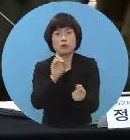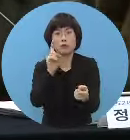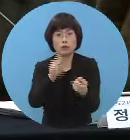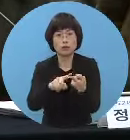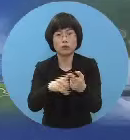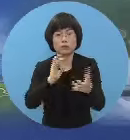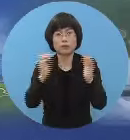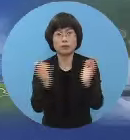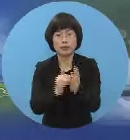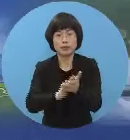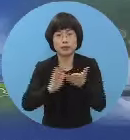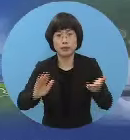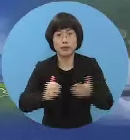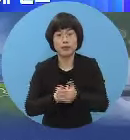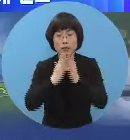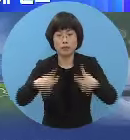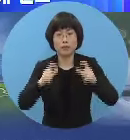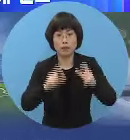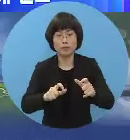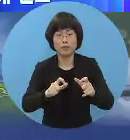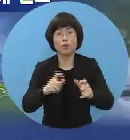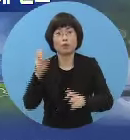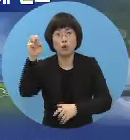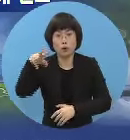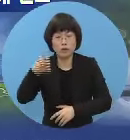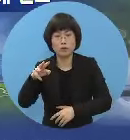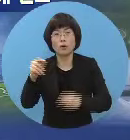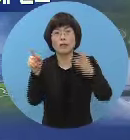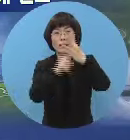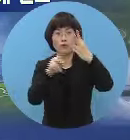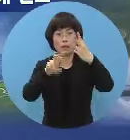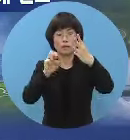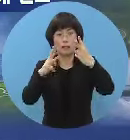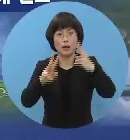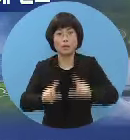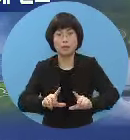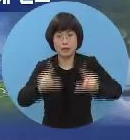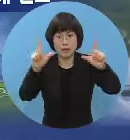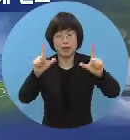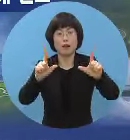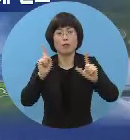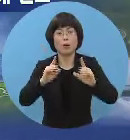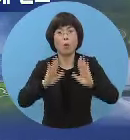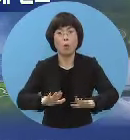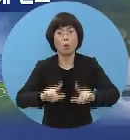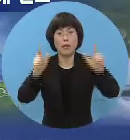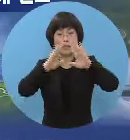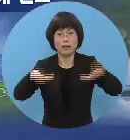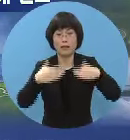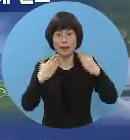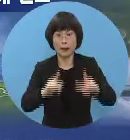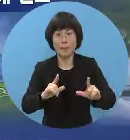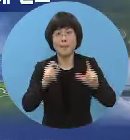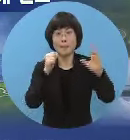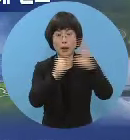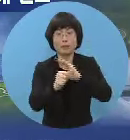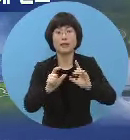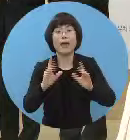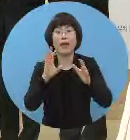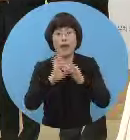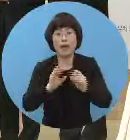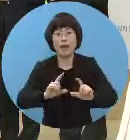논의됐습니다. 전라남도와 광주시가 23일 광주시청 비즈니스룸에서 올해를 남도 방문의 해로